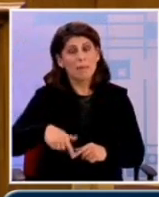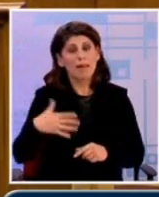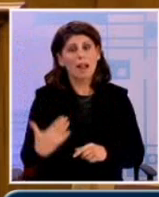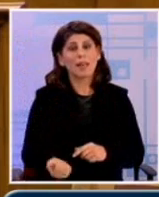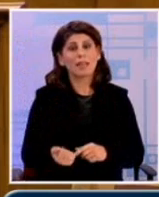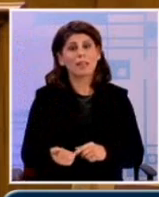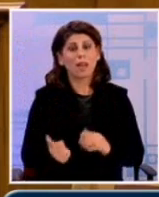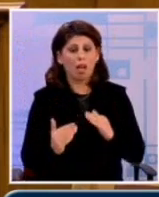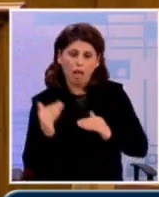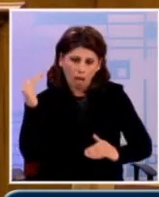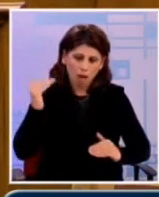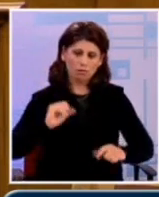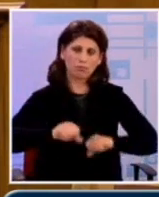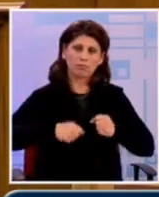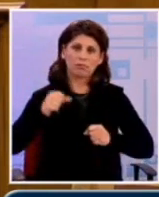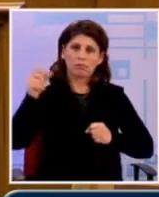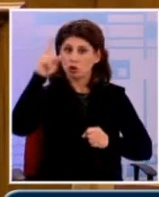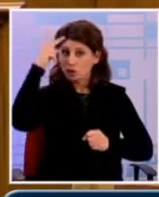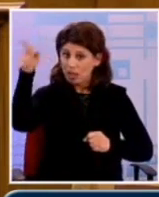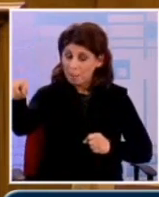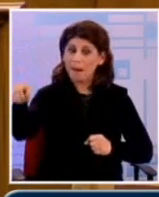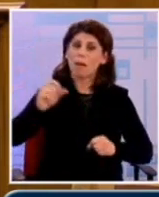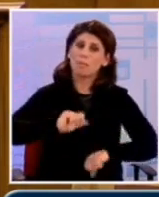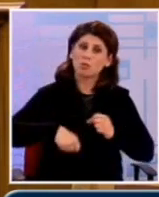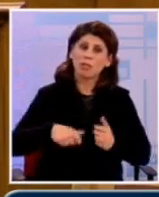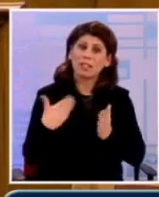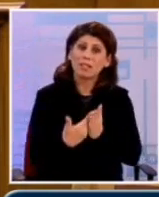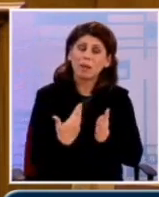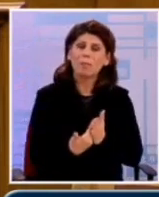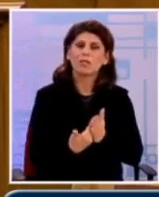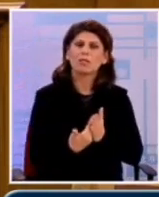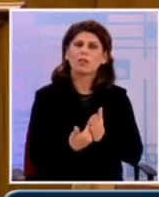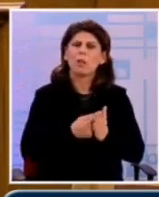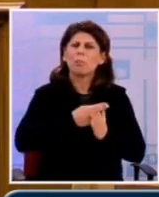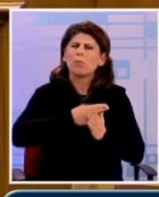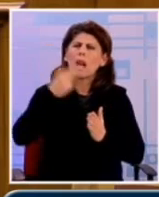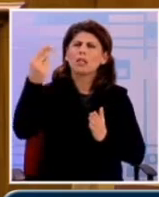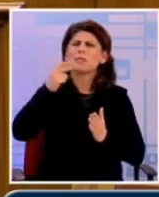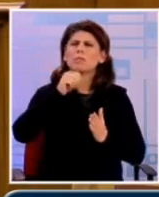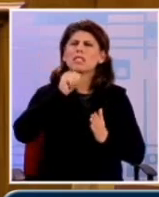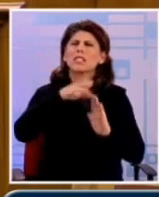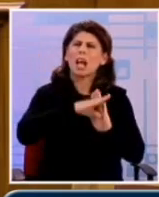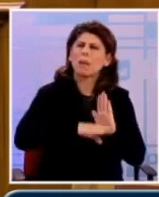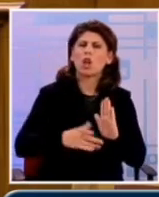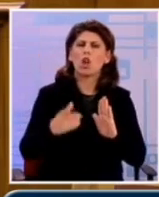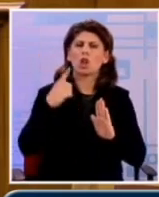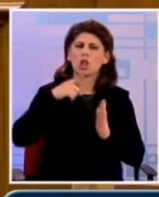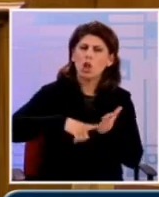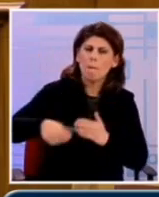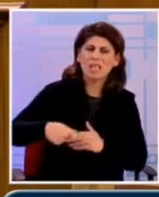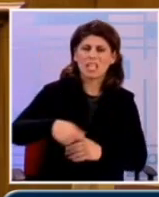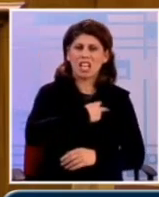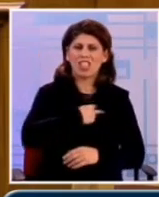έναν άνισο αγώνα στην πατρίδα τους προσπαθώντας να τεκμηριώσουν κορυφαίοι συνταγματολόγοι, νομικοί,